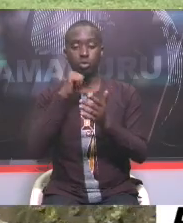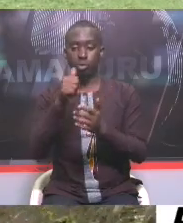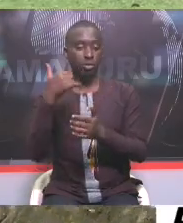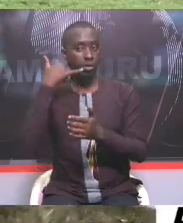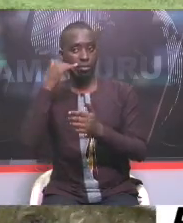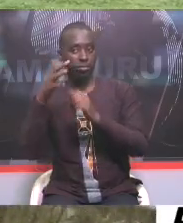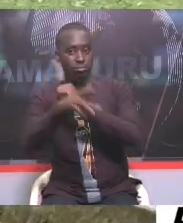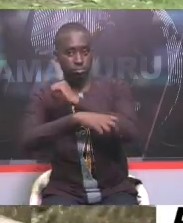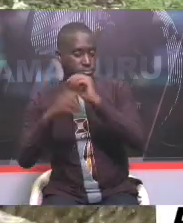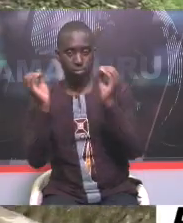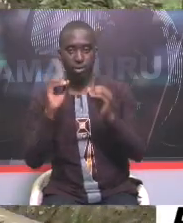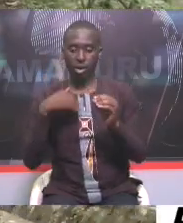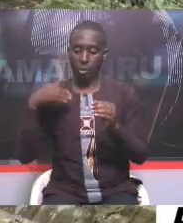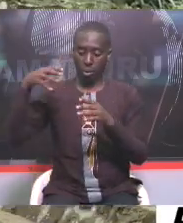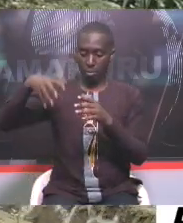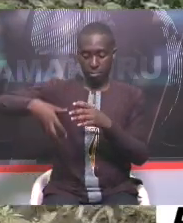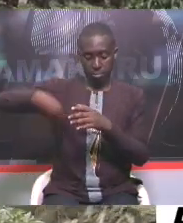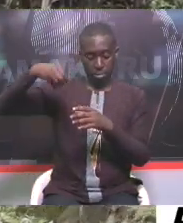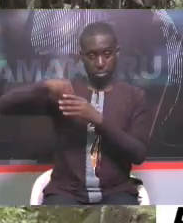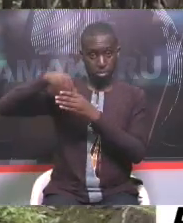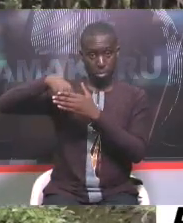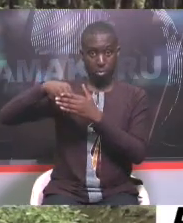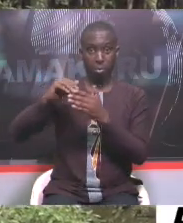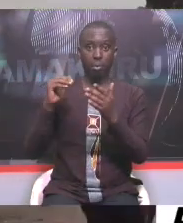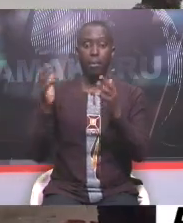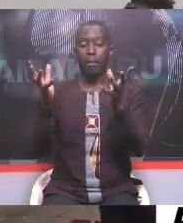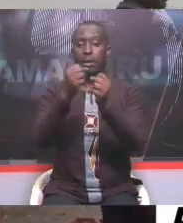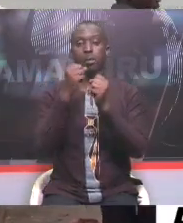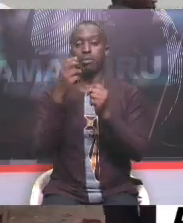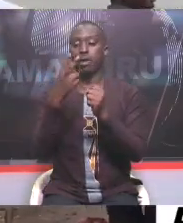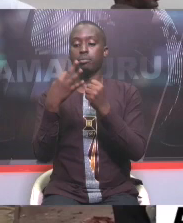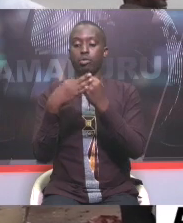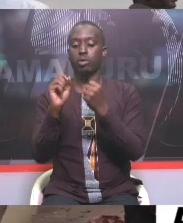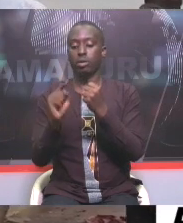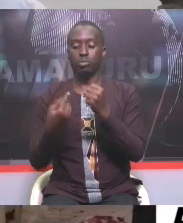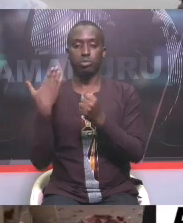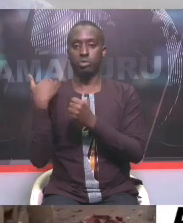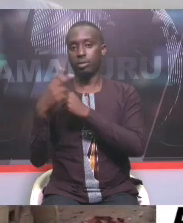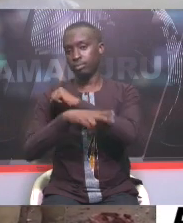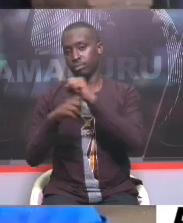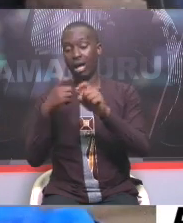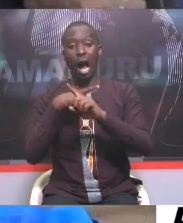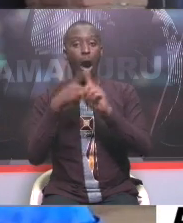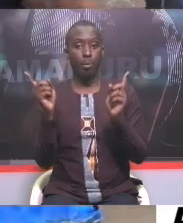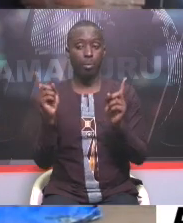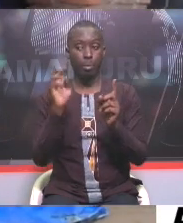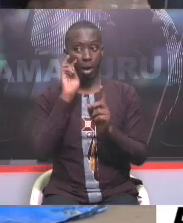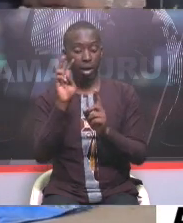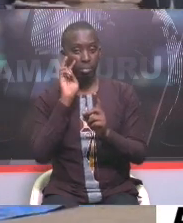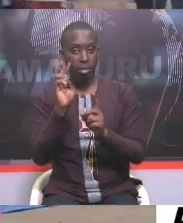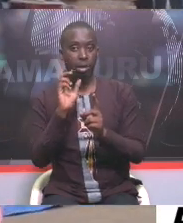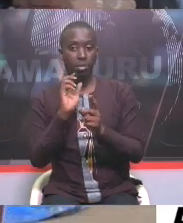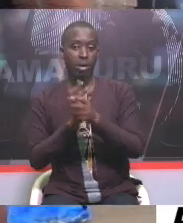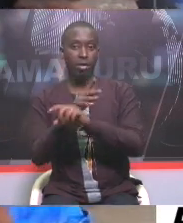biruke cyangwa ngo bamukore mu mufuka, batwara agera ku 280 baherutse kumwiba. Ahubwo ngo bamucunze inshuro zirenze